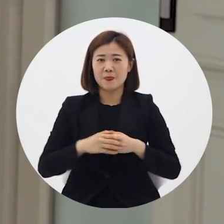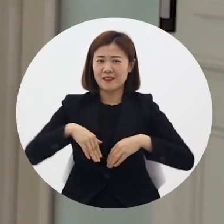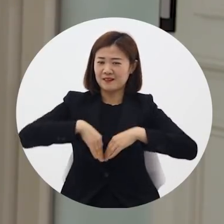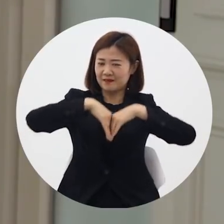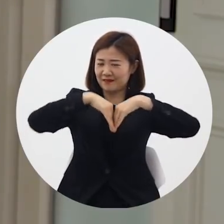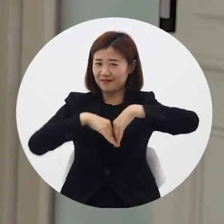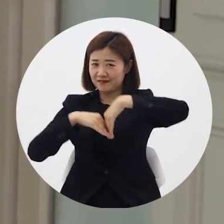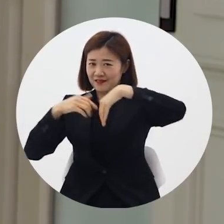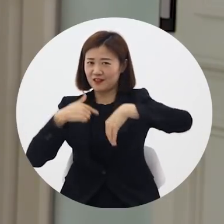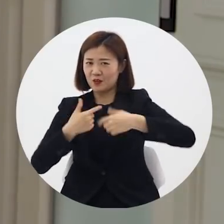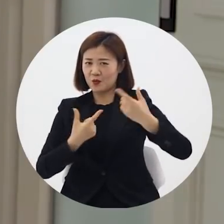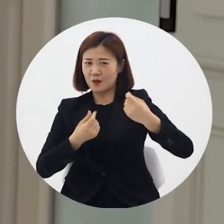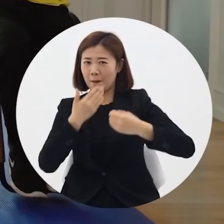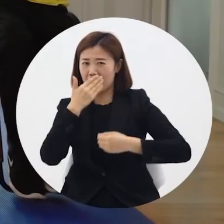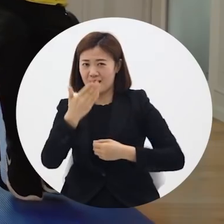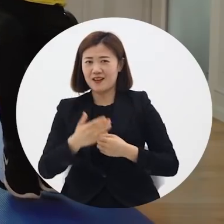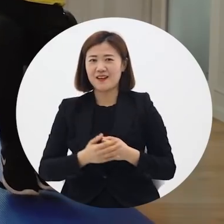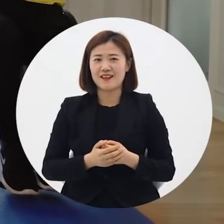이렇게.